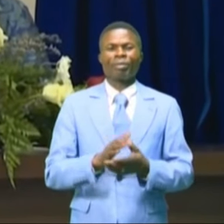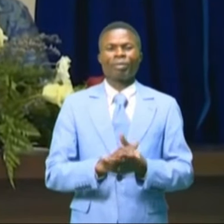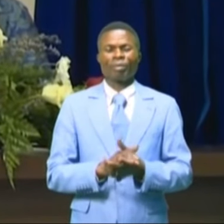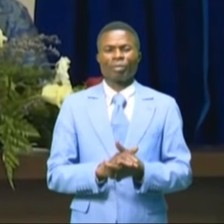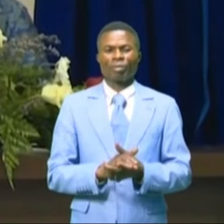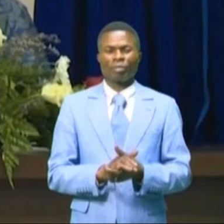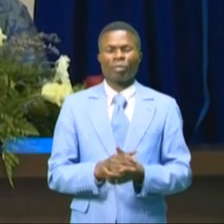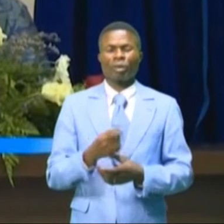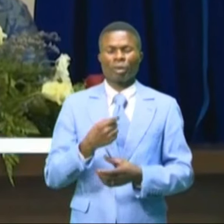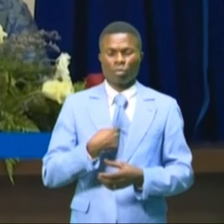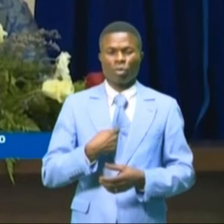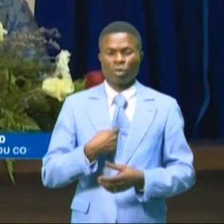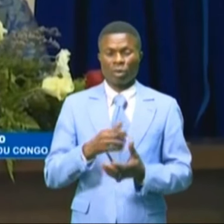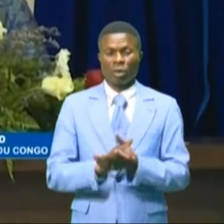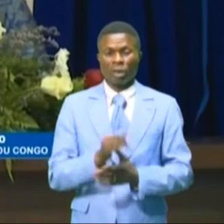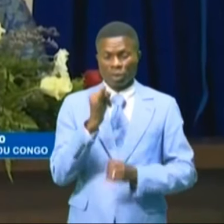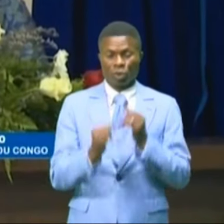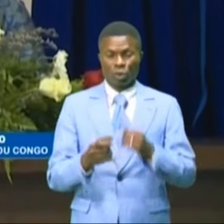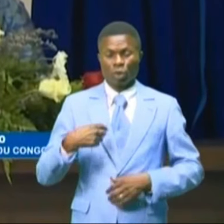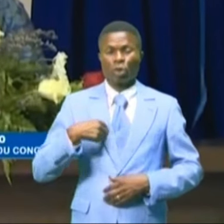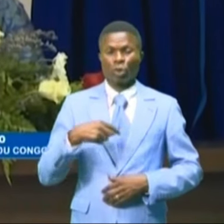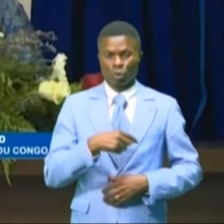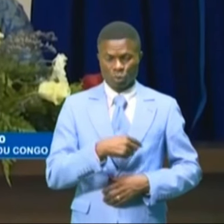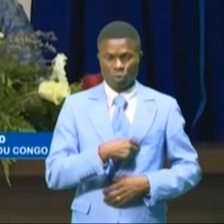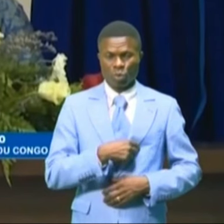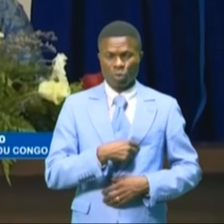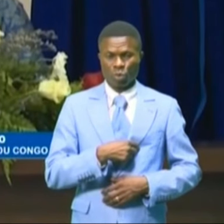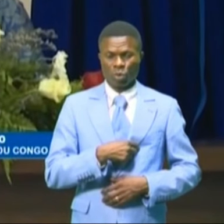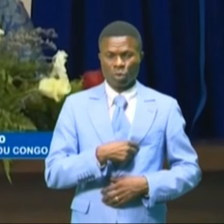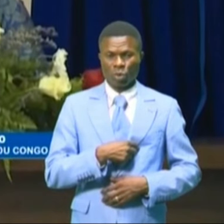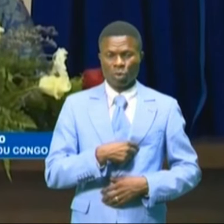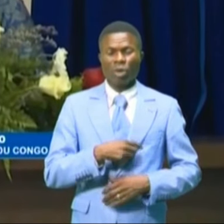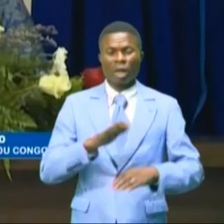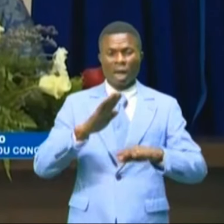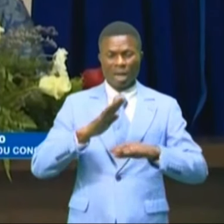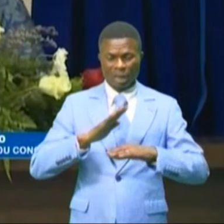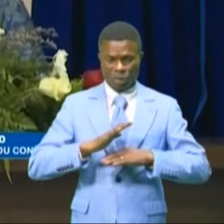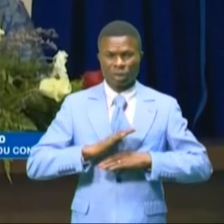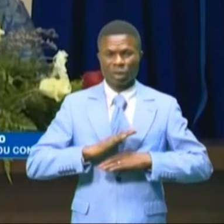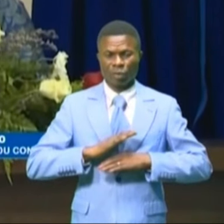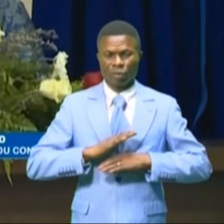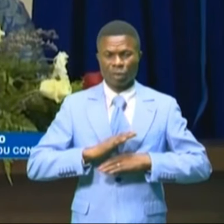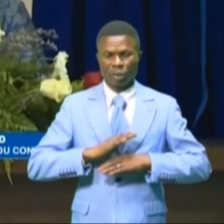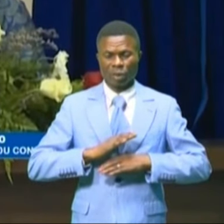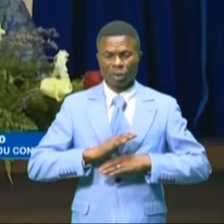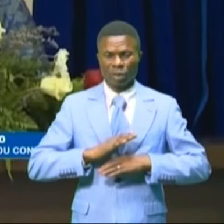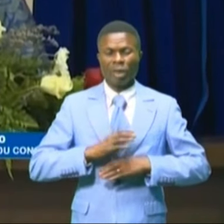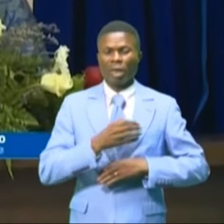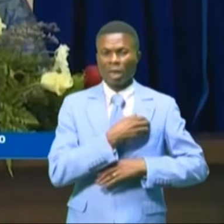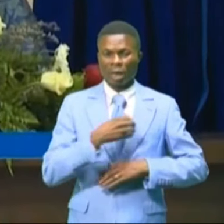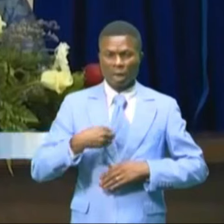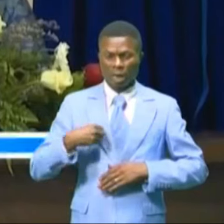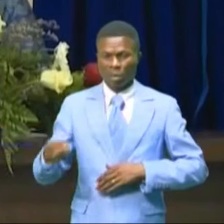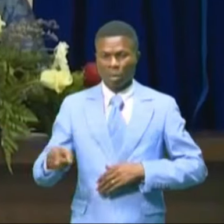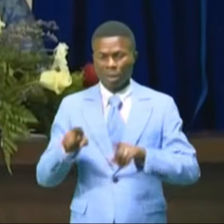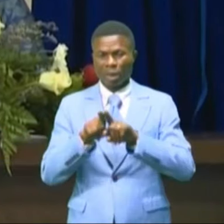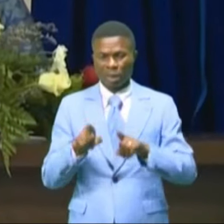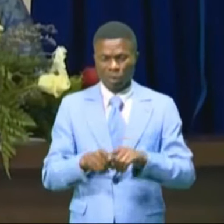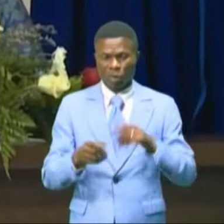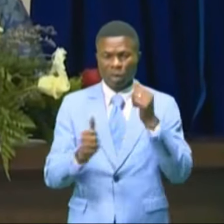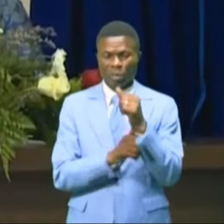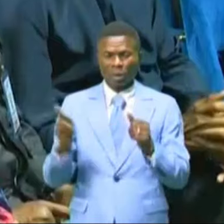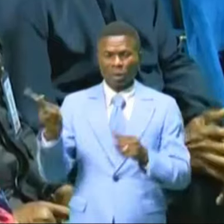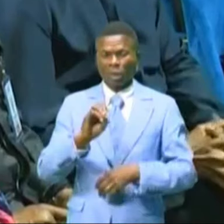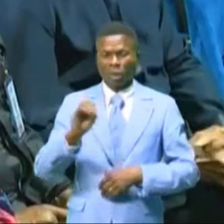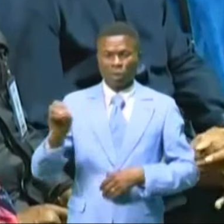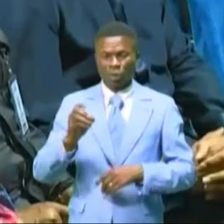Je crois que si nous arrivons à satisfaire ces deux exigences, en tout cas qui sont les